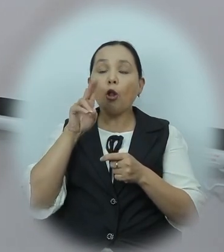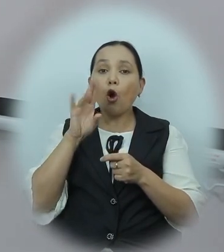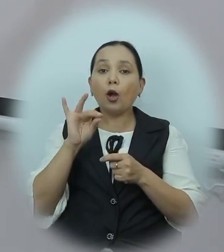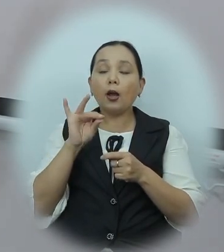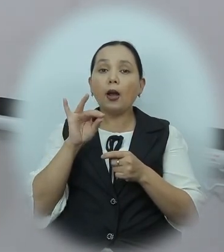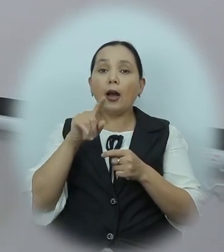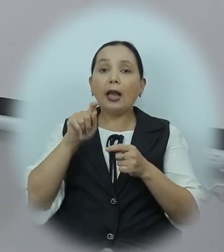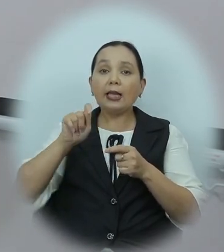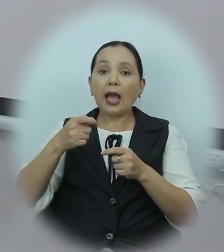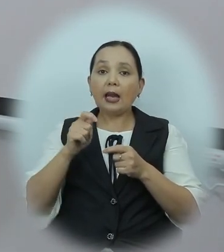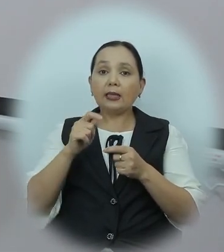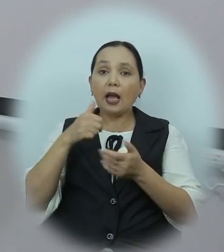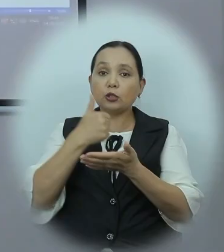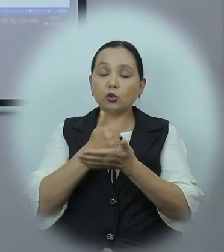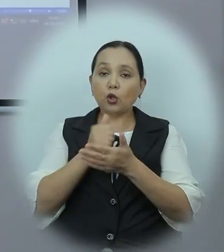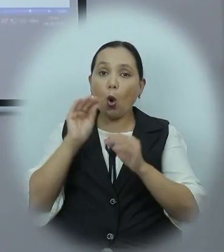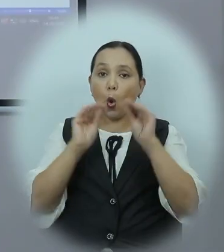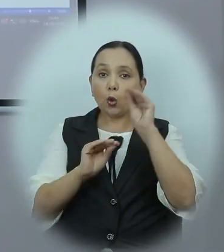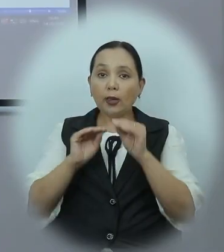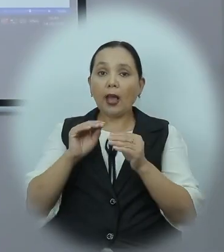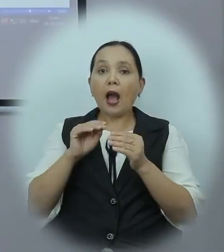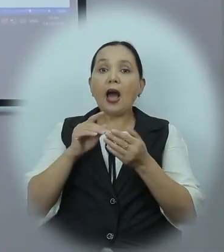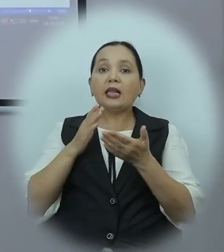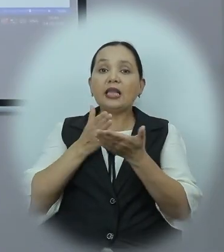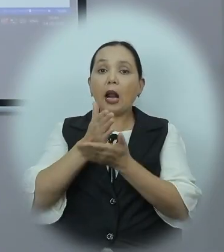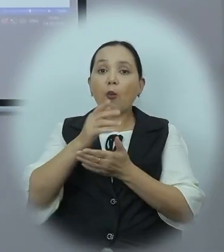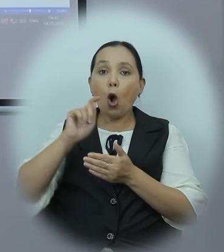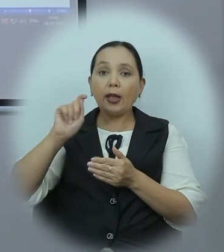tarmoq kalitidan tuzilgan. Tarmoq kaliti